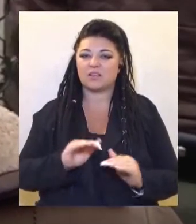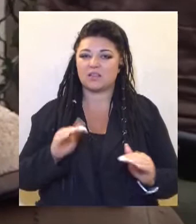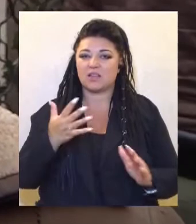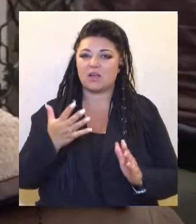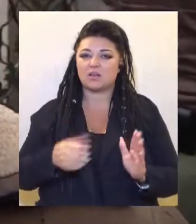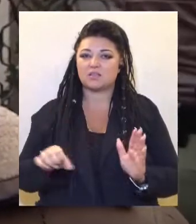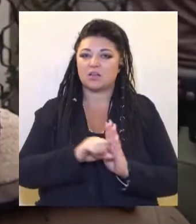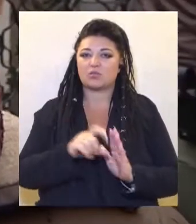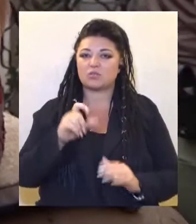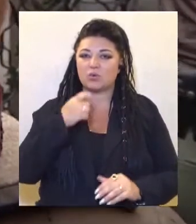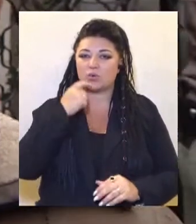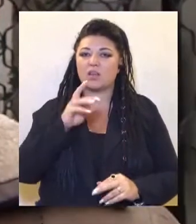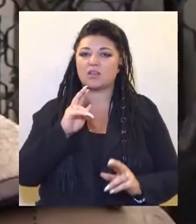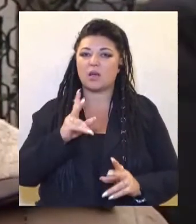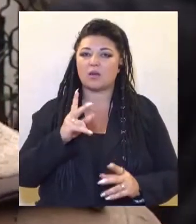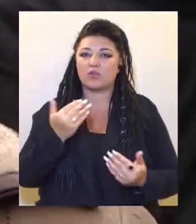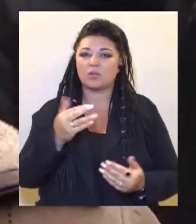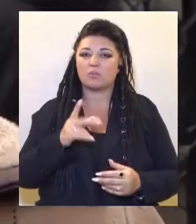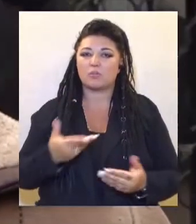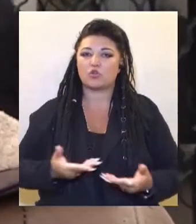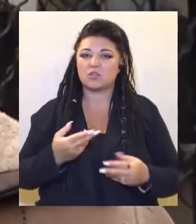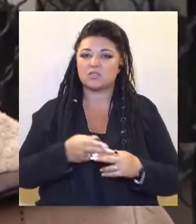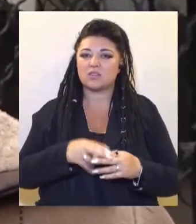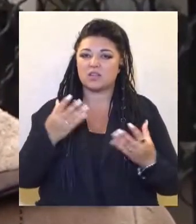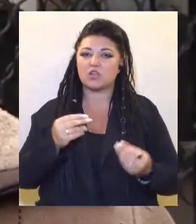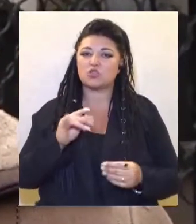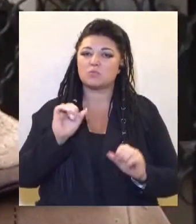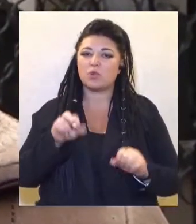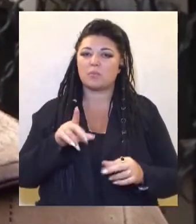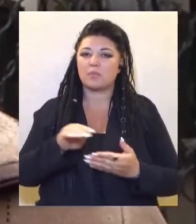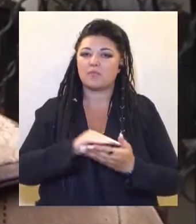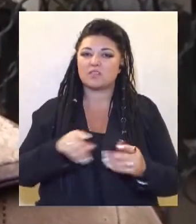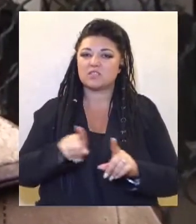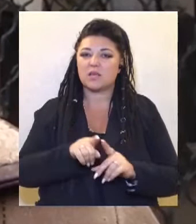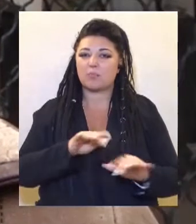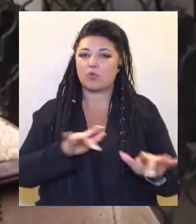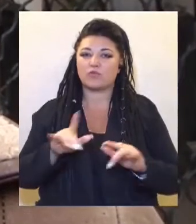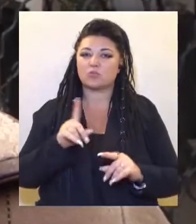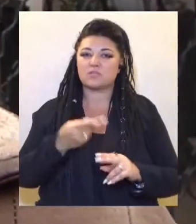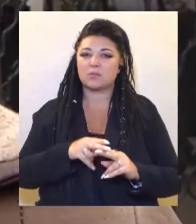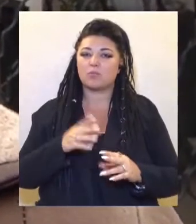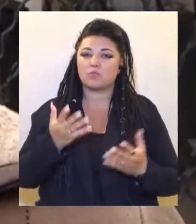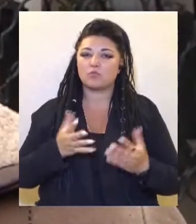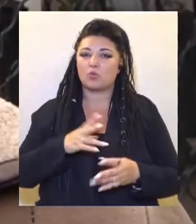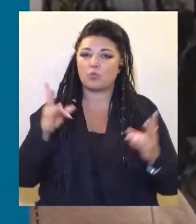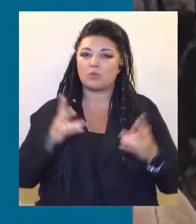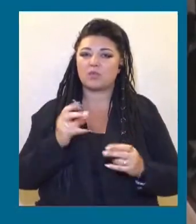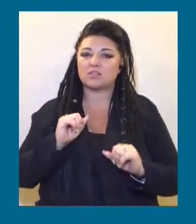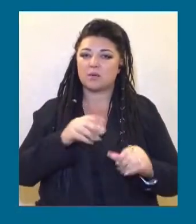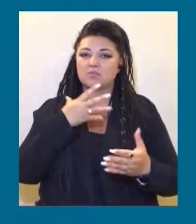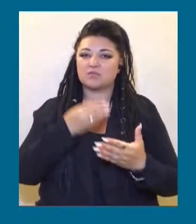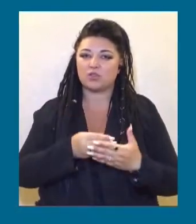вони прожили цей день? Чи змогли б ми повторити цей подвиг, якщо б це було потрібно на захист своєї країни, на захист ідеї, яку ми боронимо?